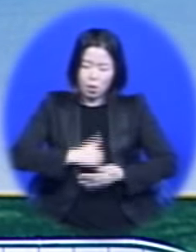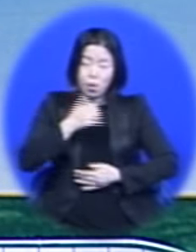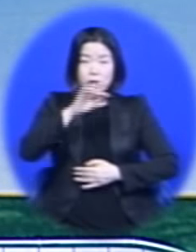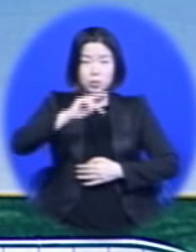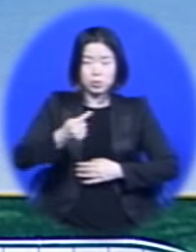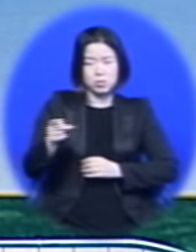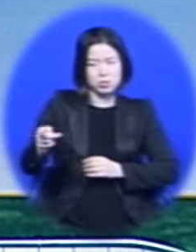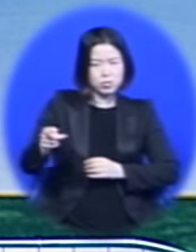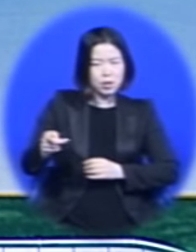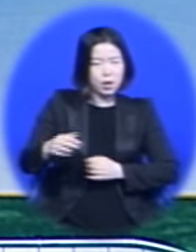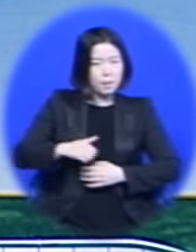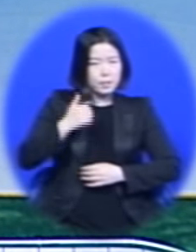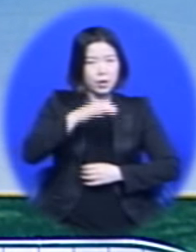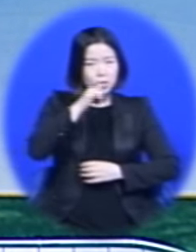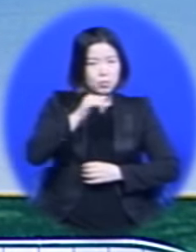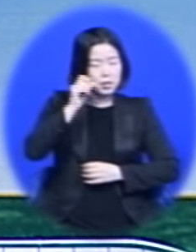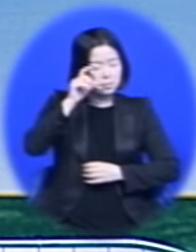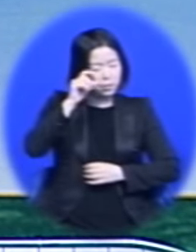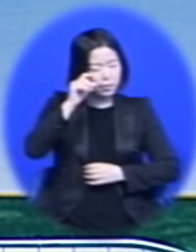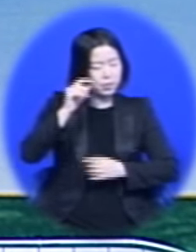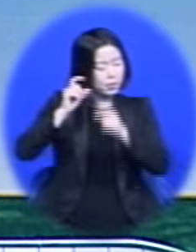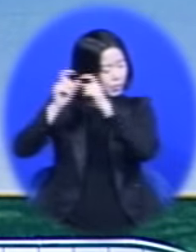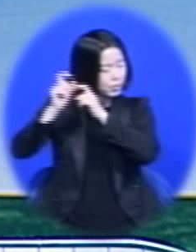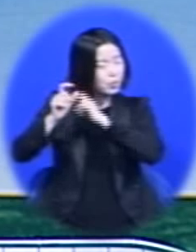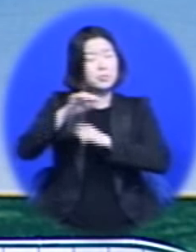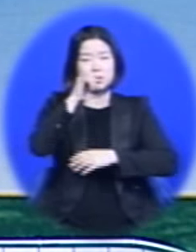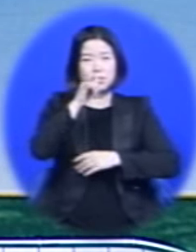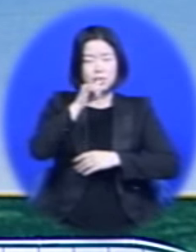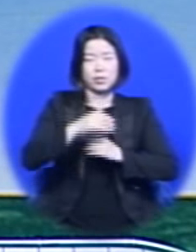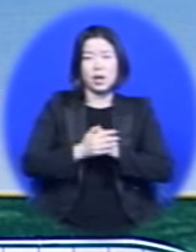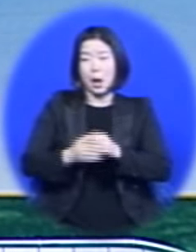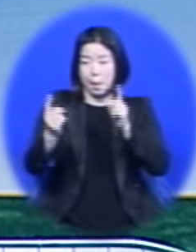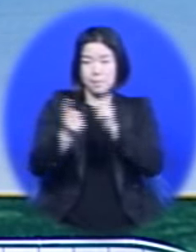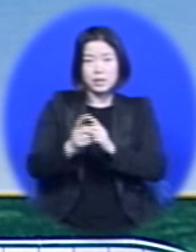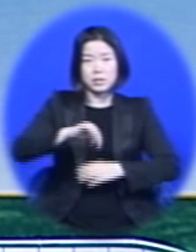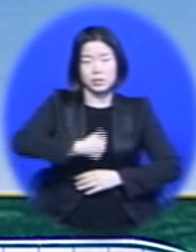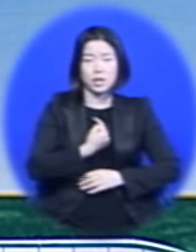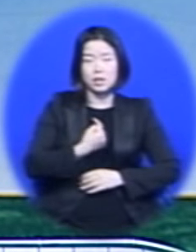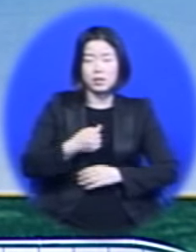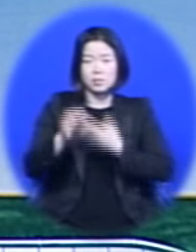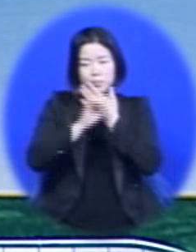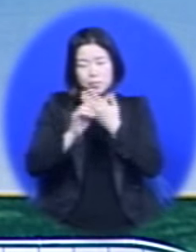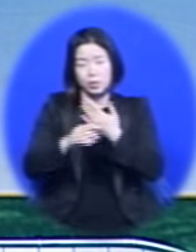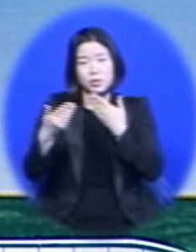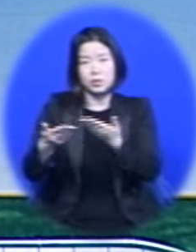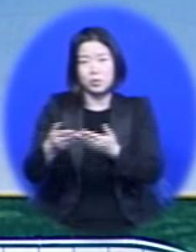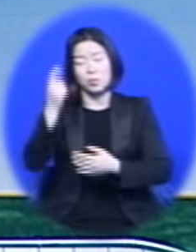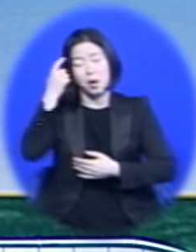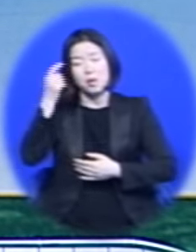대해서 너무나 화가 나고 그리고 만나서 자기를 변명하고 싶고 따지고 싶고